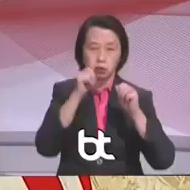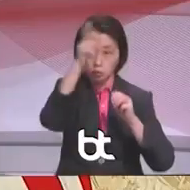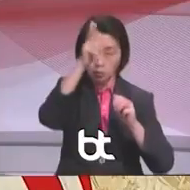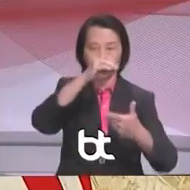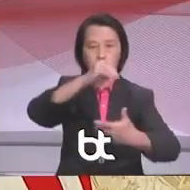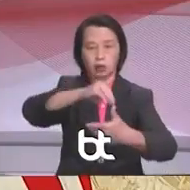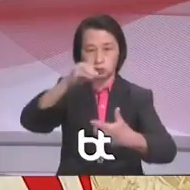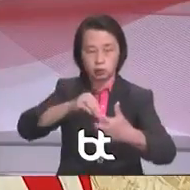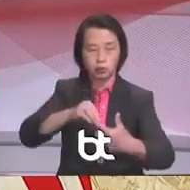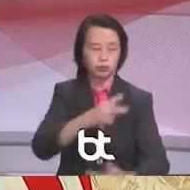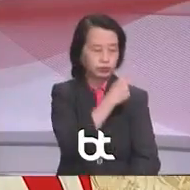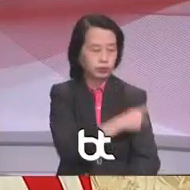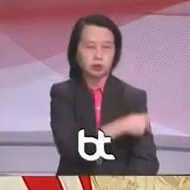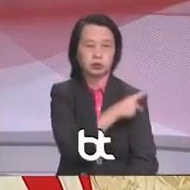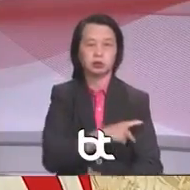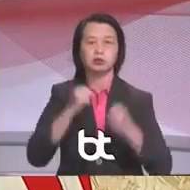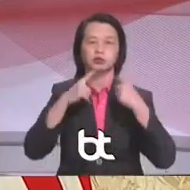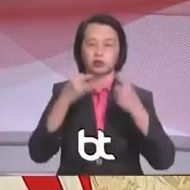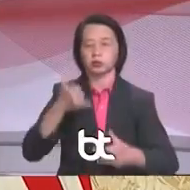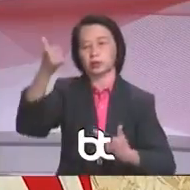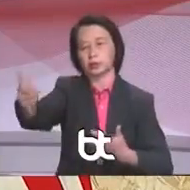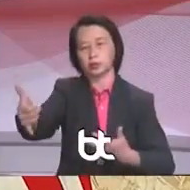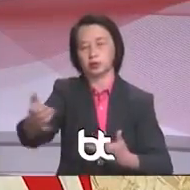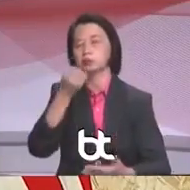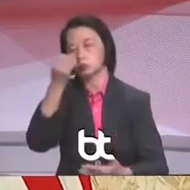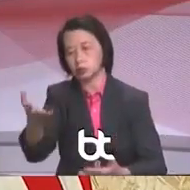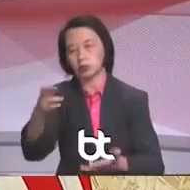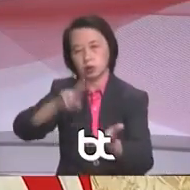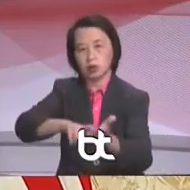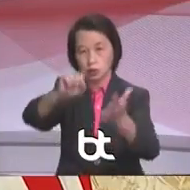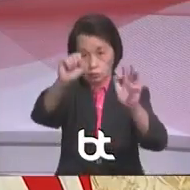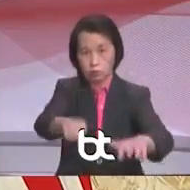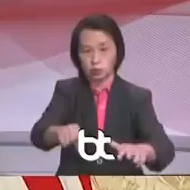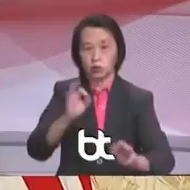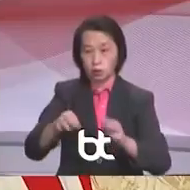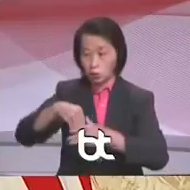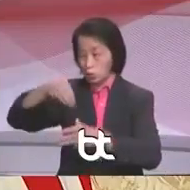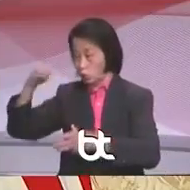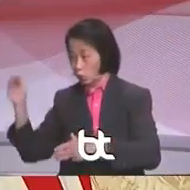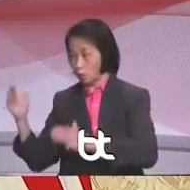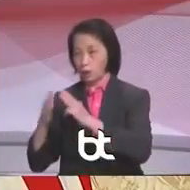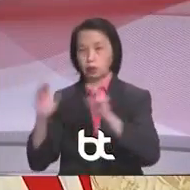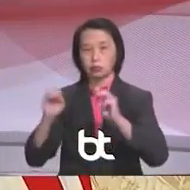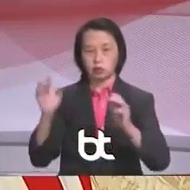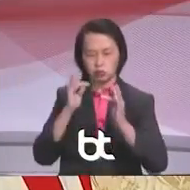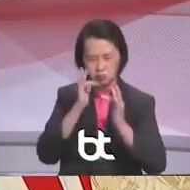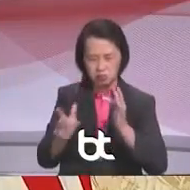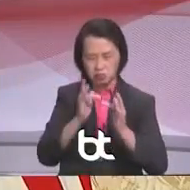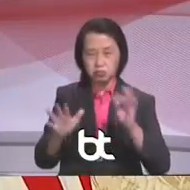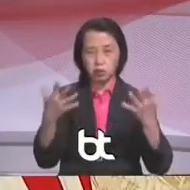di kawasan masing-masing. Ini untuk mempermudahkan masyarakat luar bandar khususnya yang tidak mempunyai aplikasi